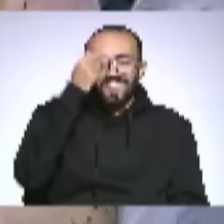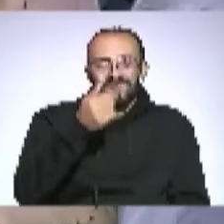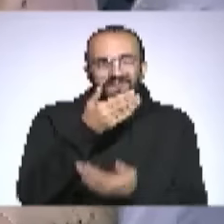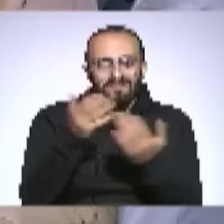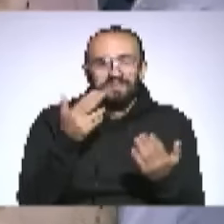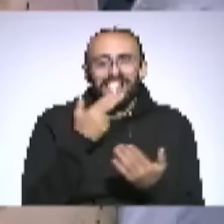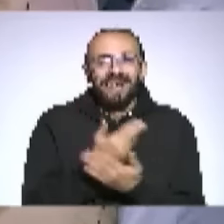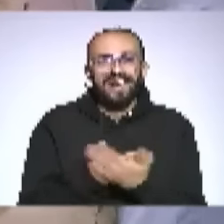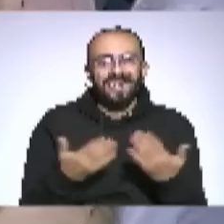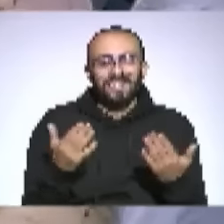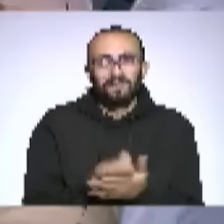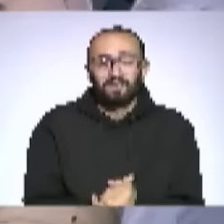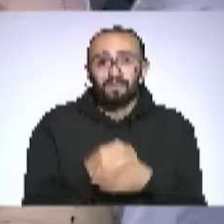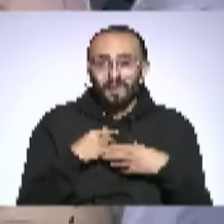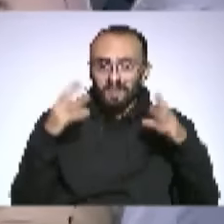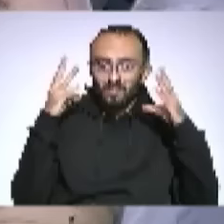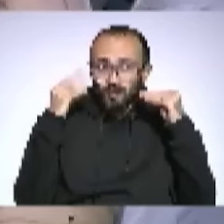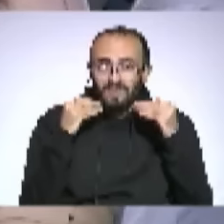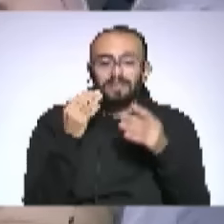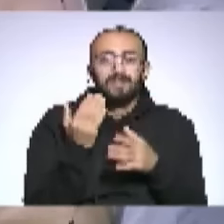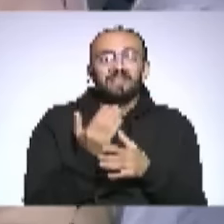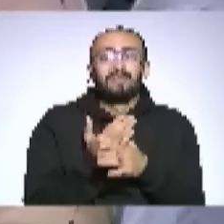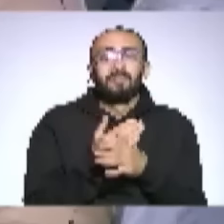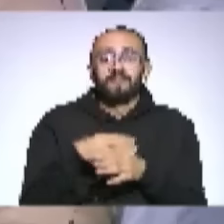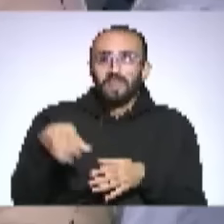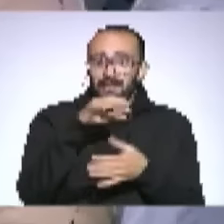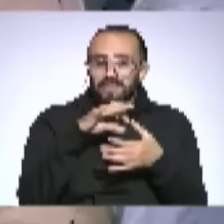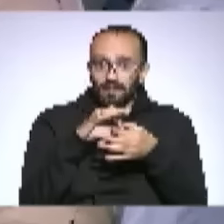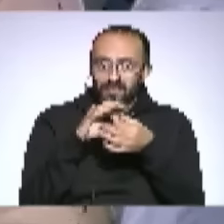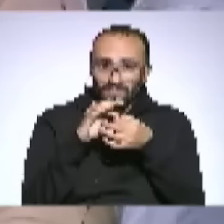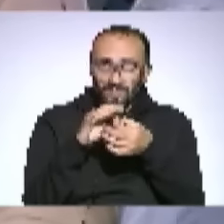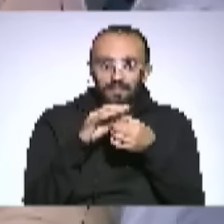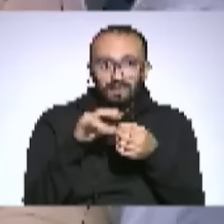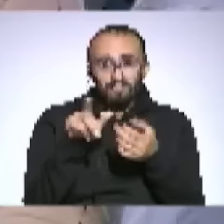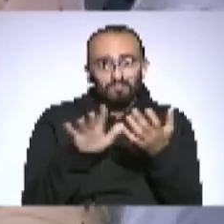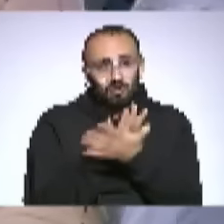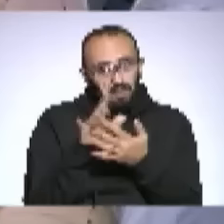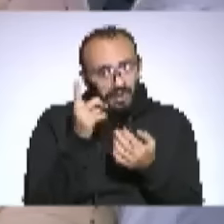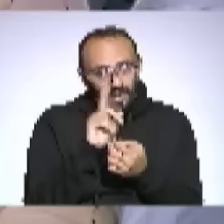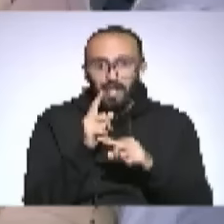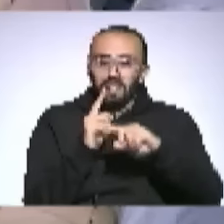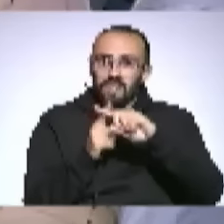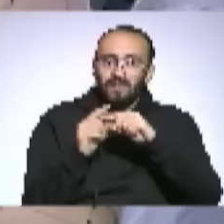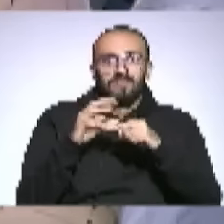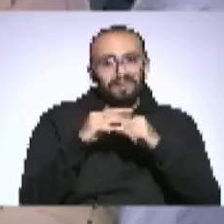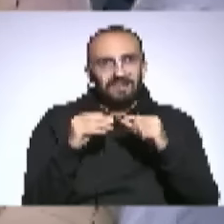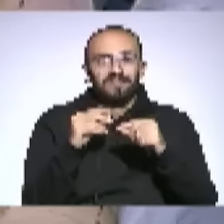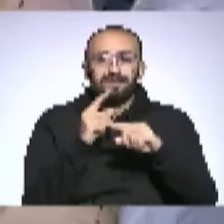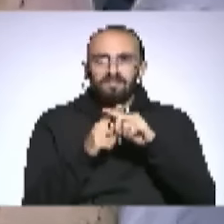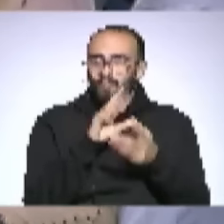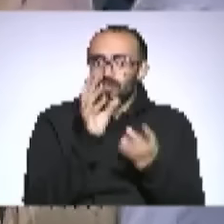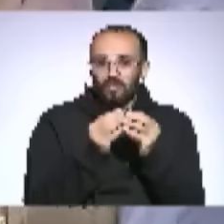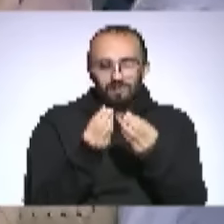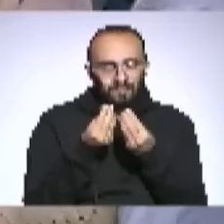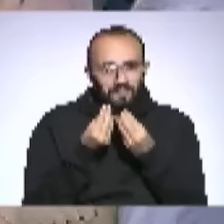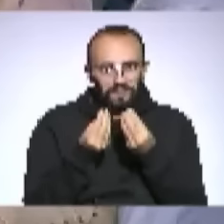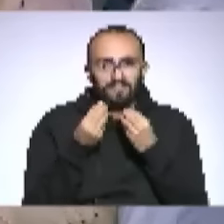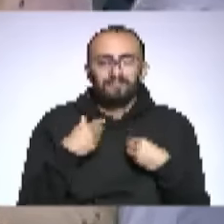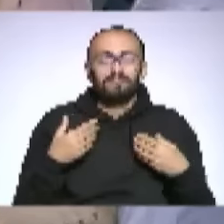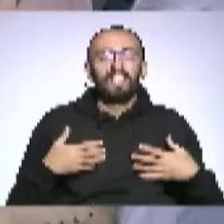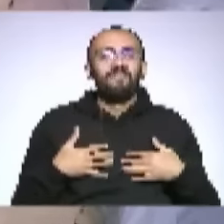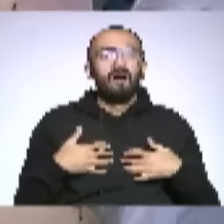دايما ومبسوطه انه اللي بيشارك ونا كمان يا سيدنا مش بس بيشارك ونا بمشاكلهم لكن كمان بمناسبات الحلوه واحنا